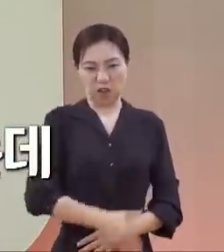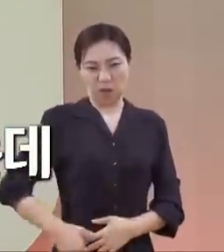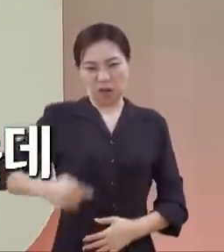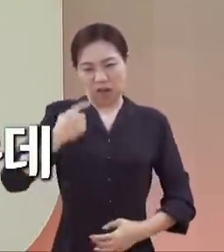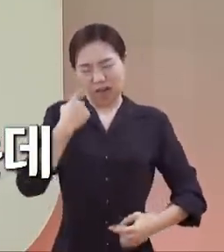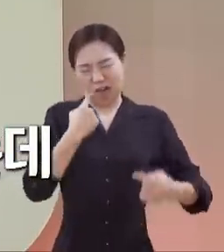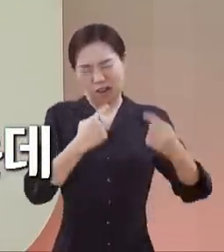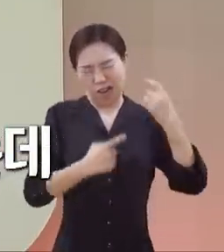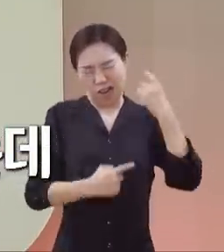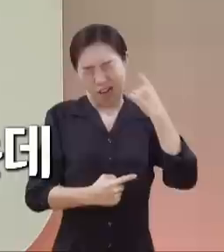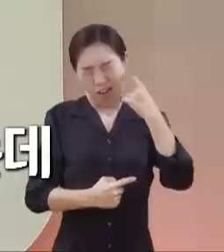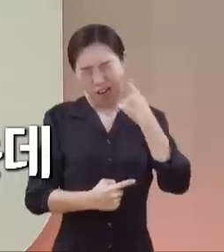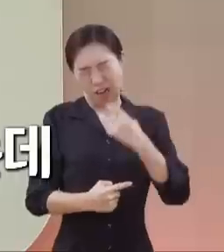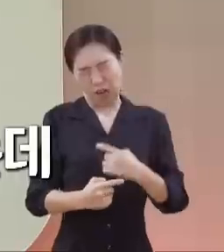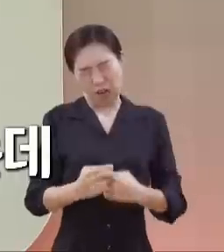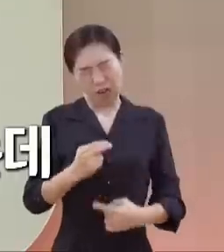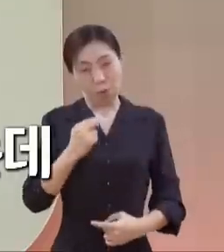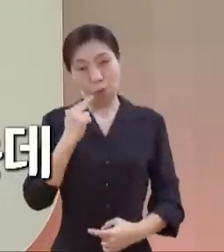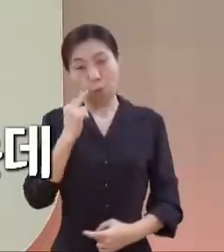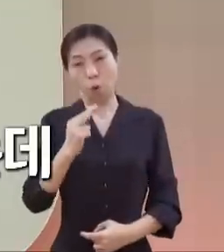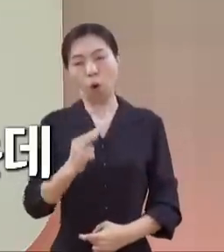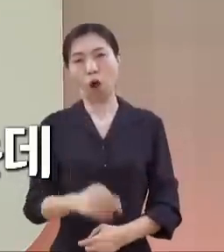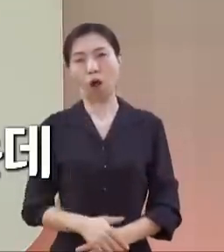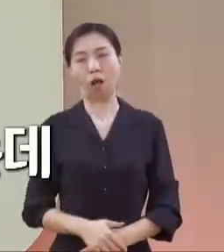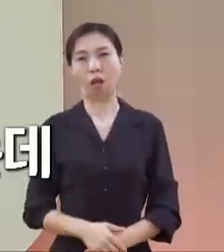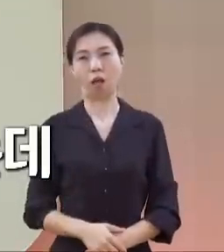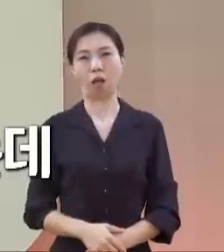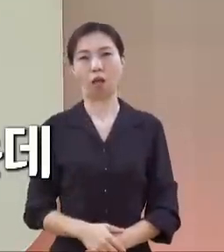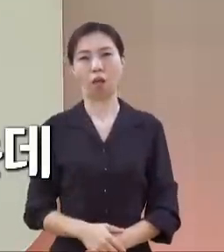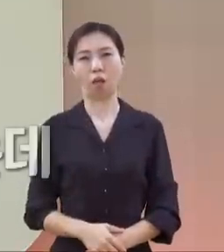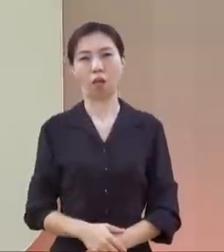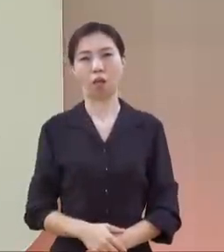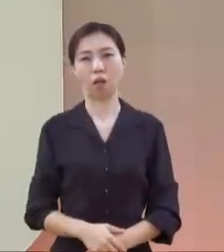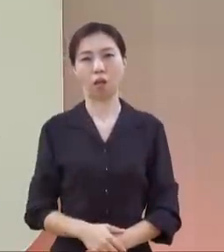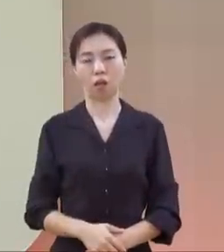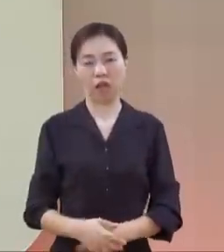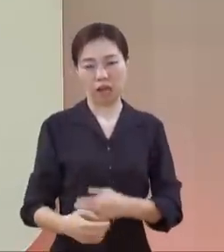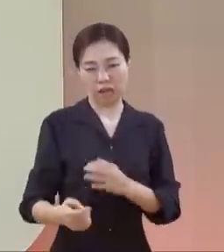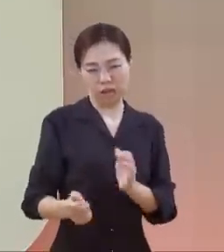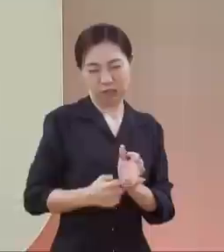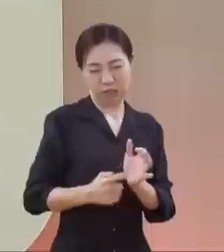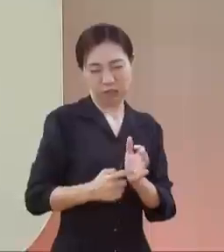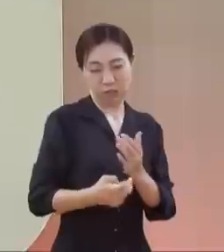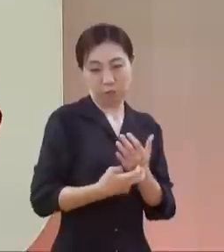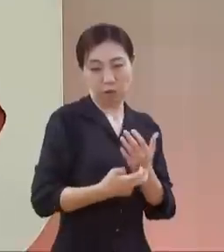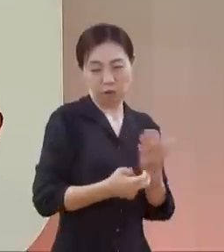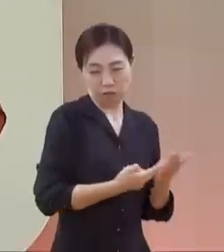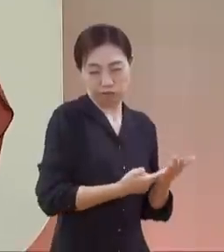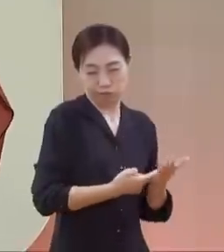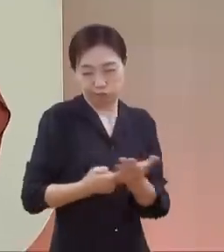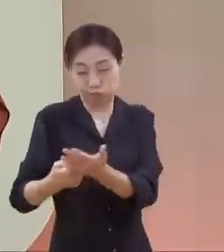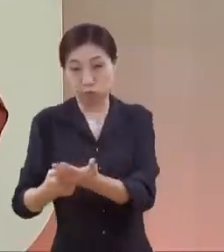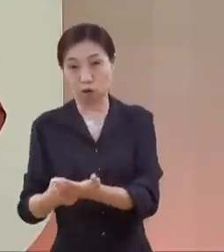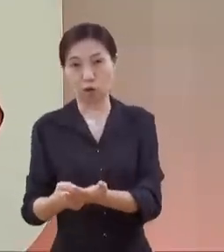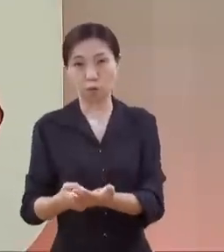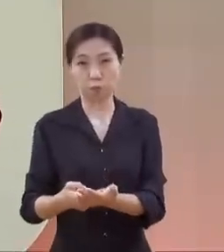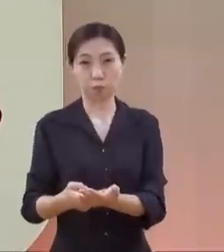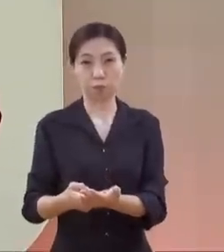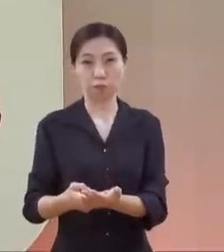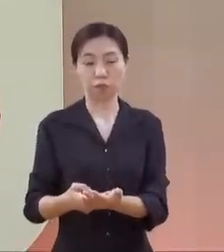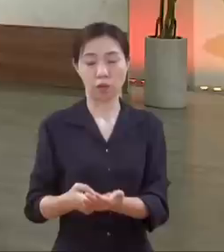나셨대요 정말 아주 그냥 정말 위급한 상황이었겠죠 뭐 갈비대가 8대가